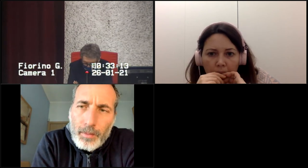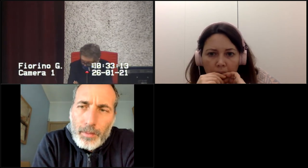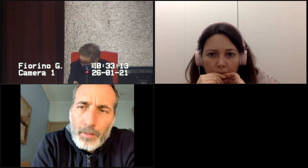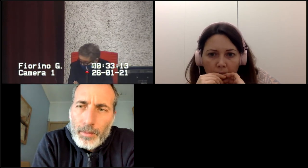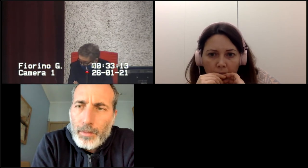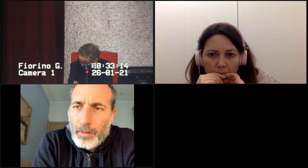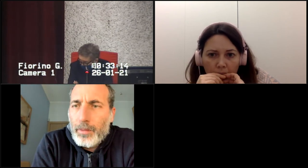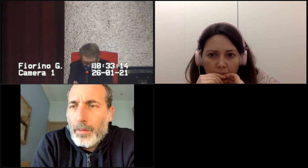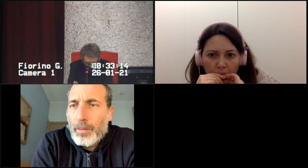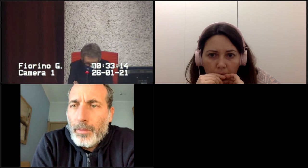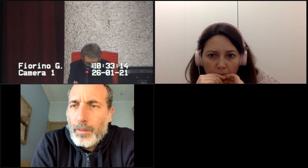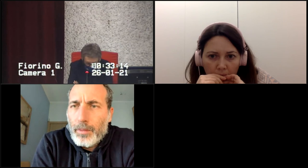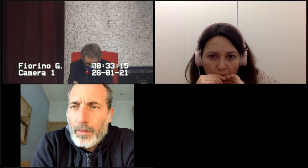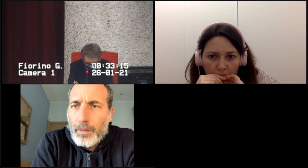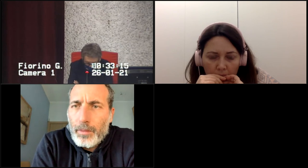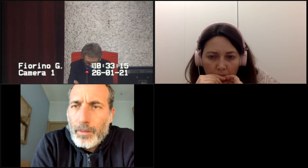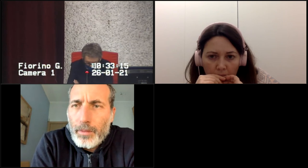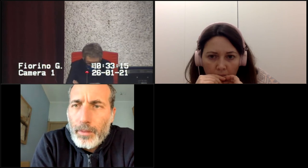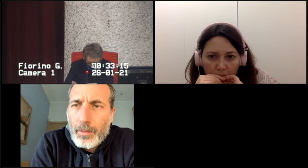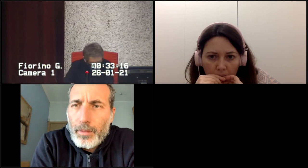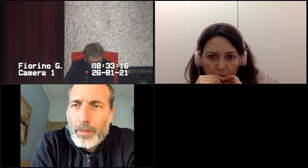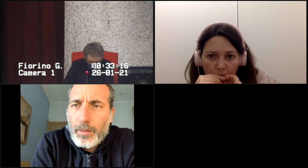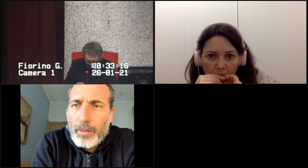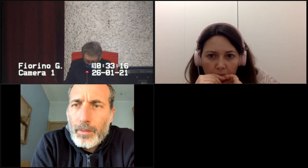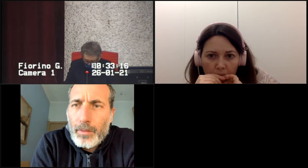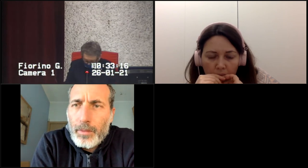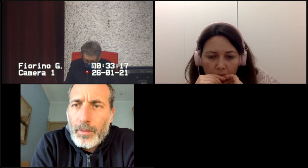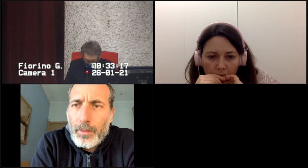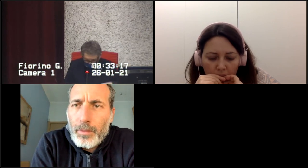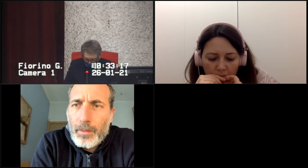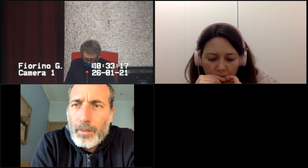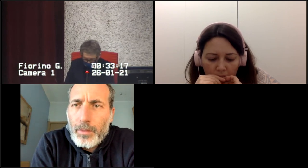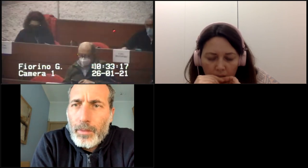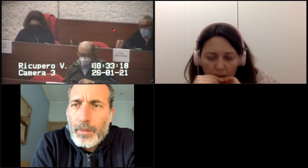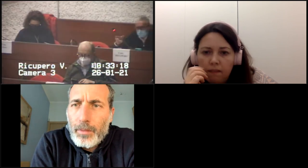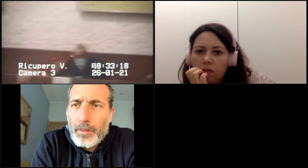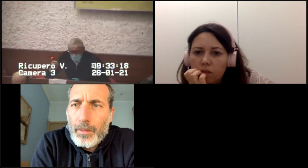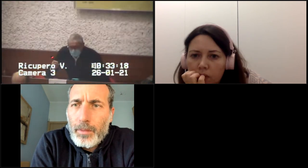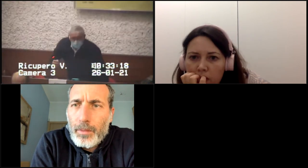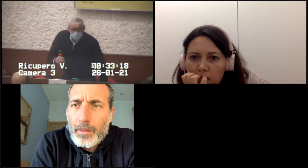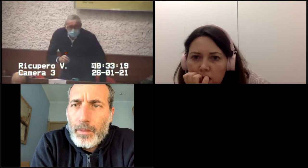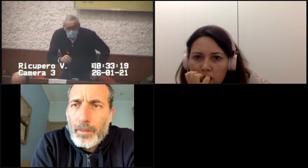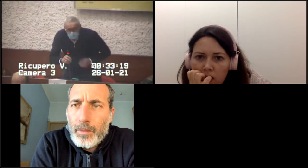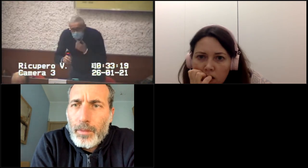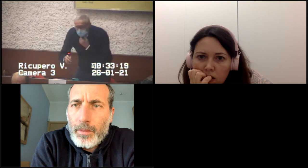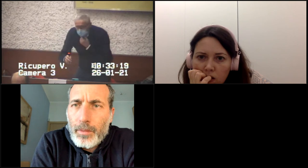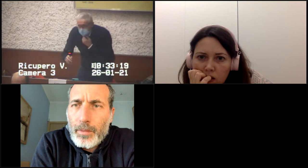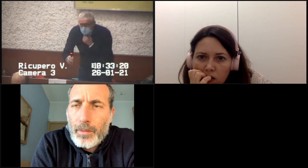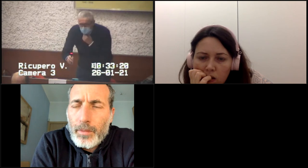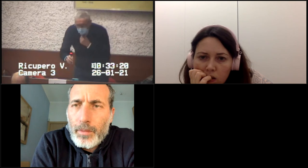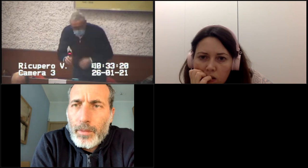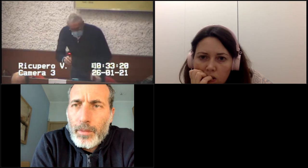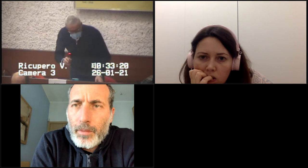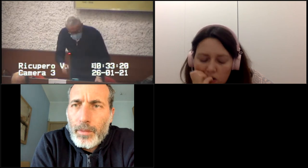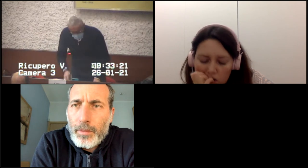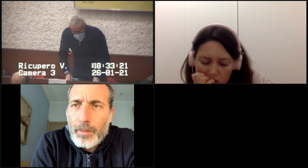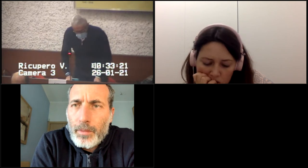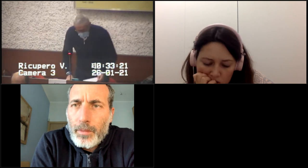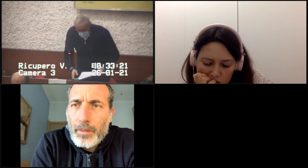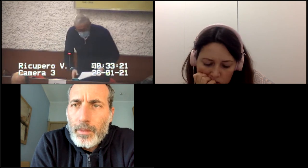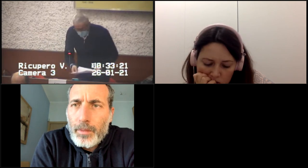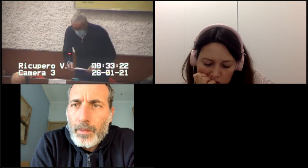Monte San Michele. Consigliere Recupero, facoltà di parola, prego. La ringrazio, Presidente. Buonasera a